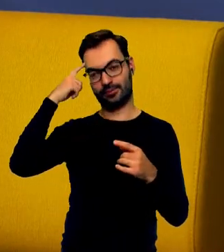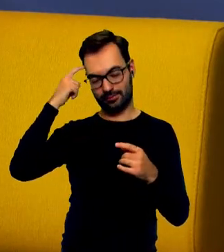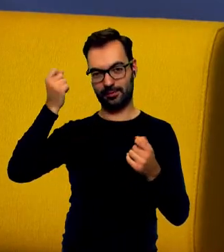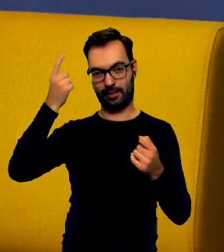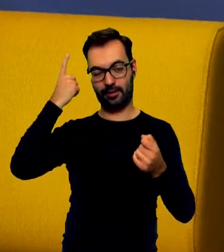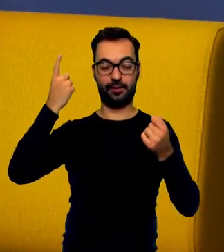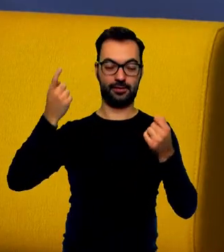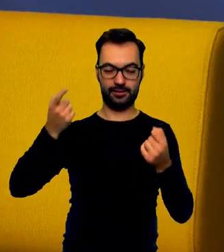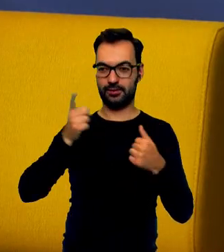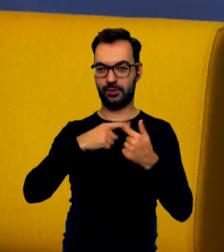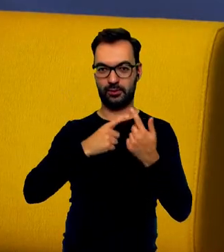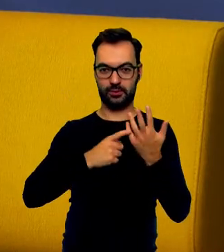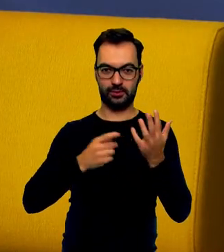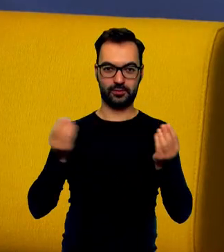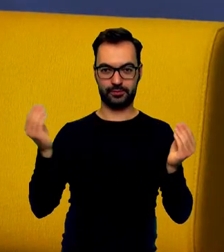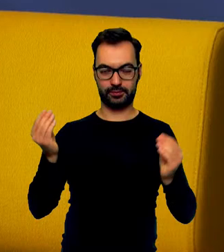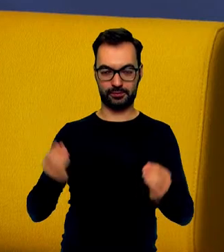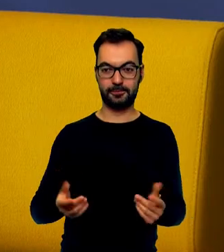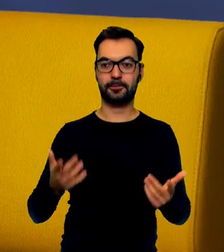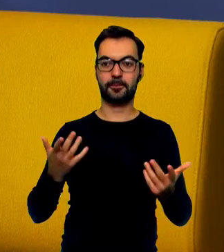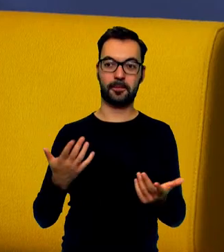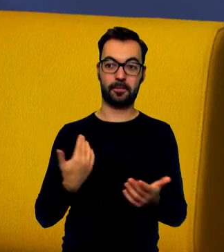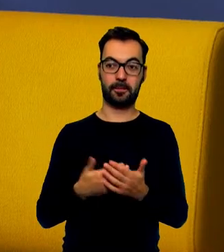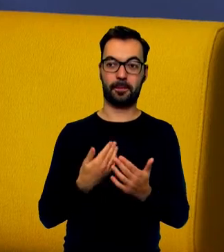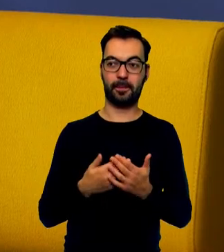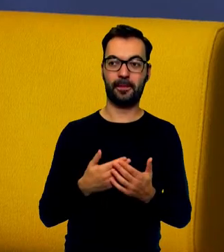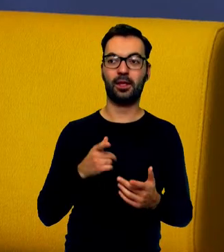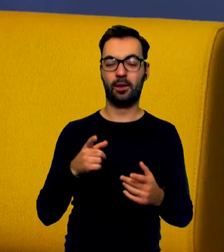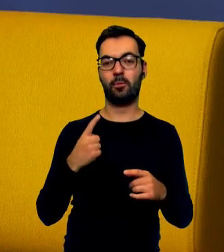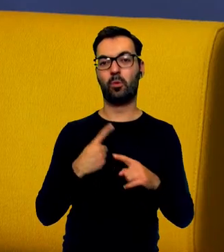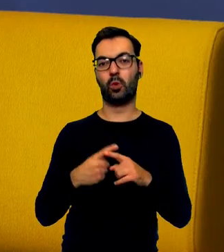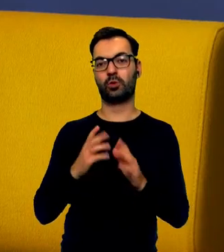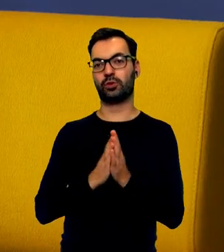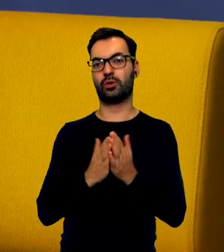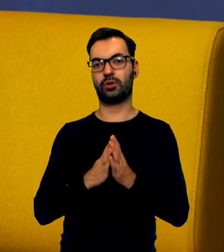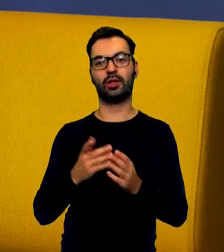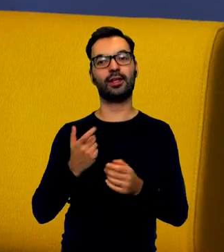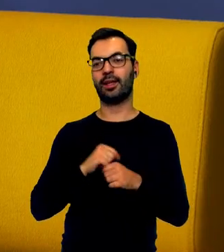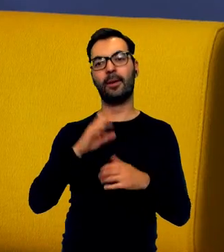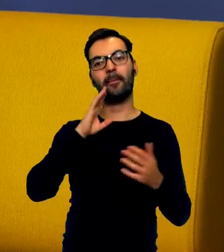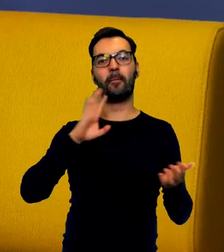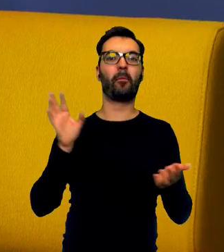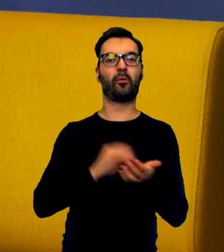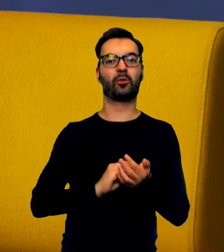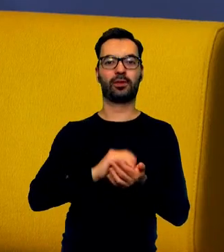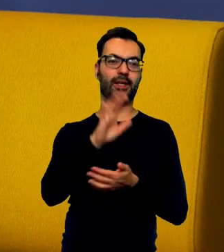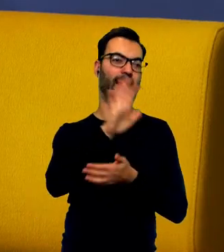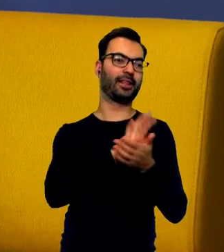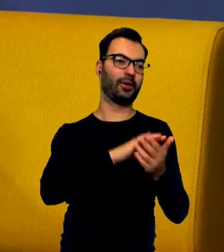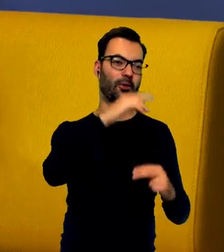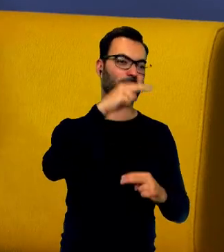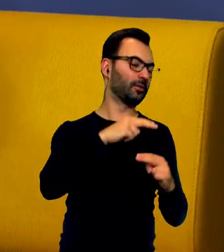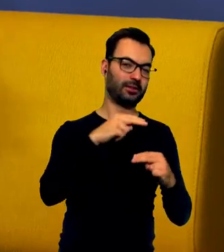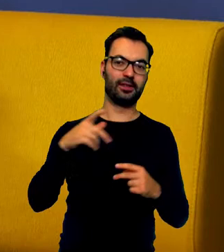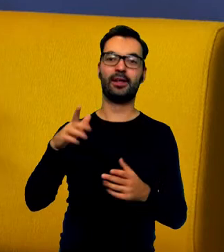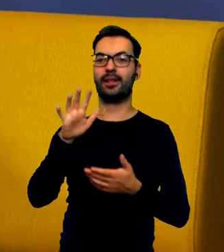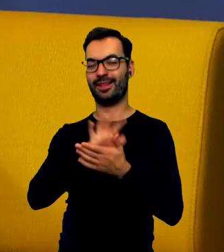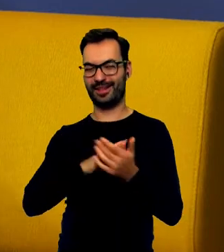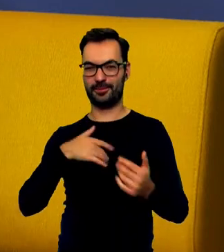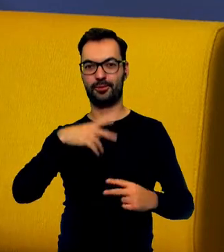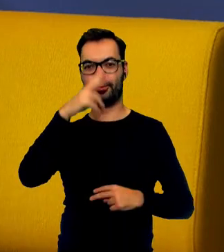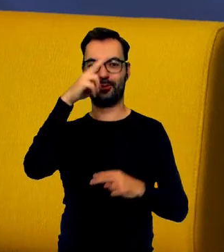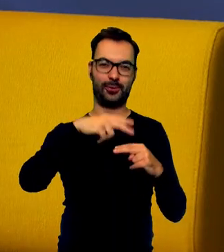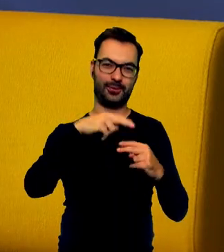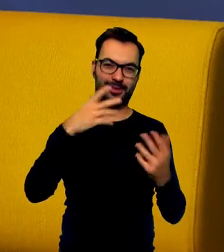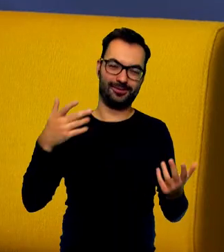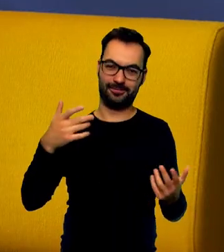przyszły właśnie w formie książkowej, no co myślę, że jakoś jest zaletą książki, bo ona nie powtarza tego, co tam było w tym tekście. Oczywiście tekst był